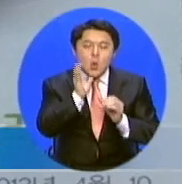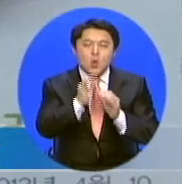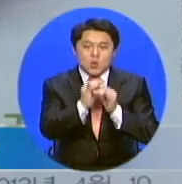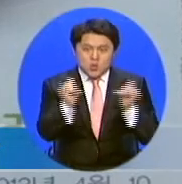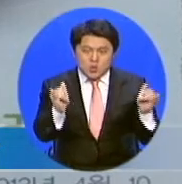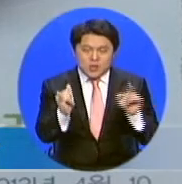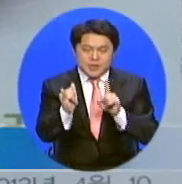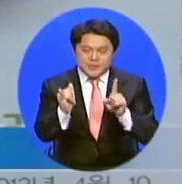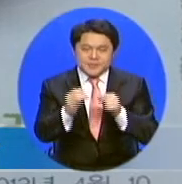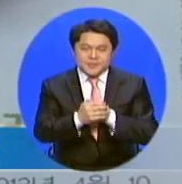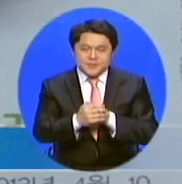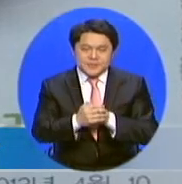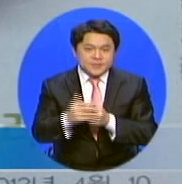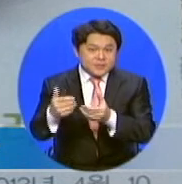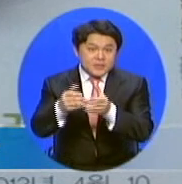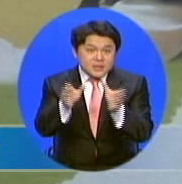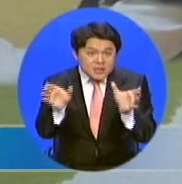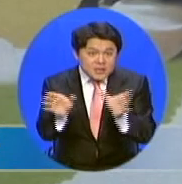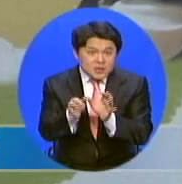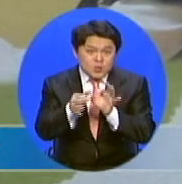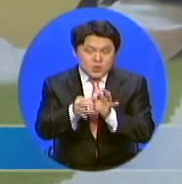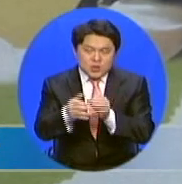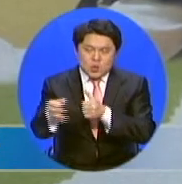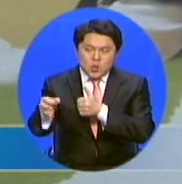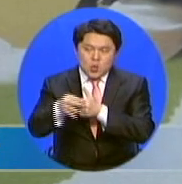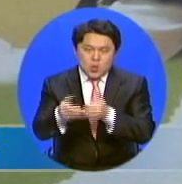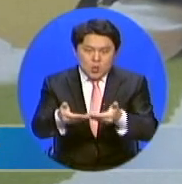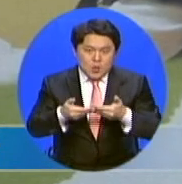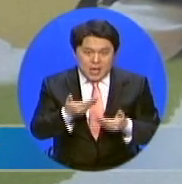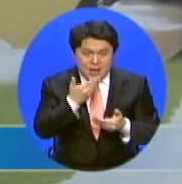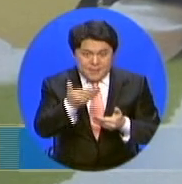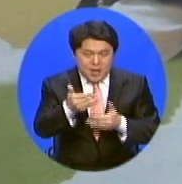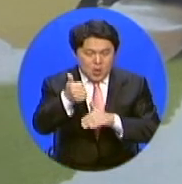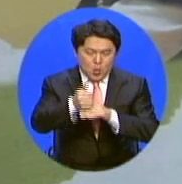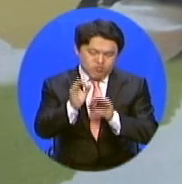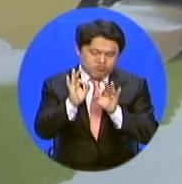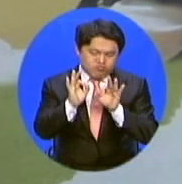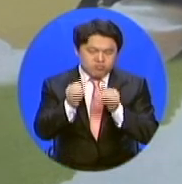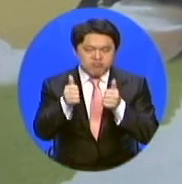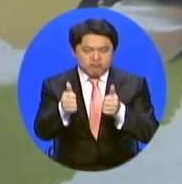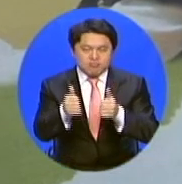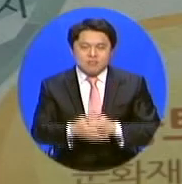어르신들이 자치단체로부터 혜택을 받을 수 있도록 한 성과가 눈길을 끌었습니다.